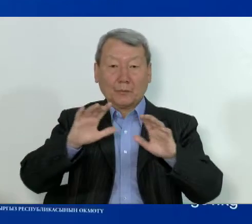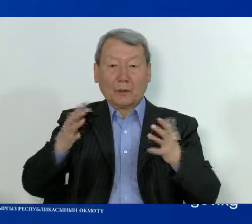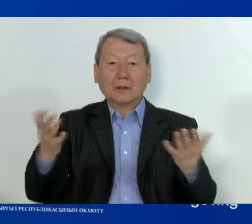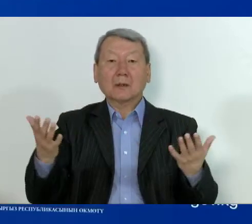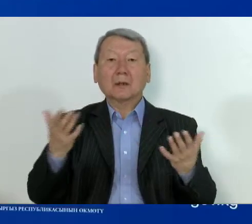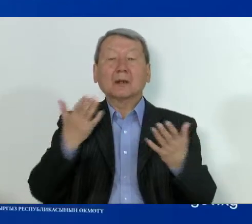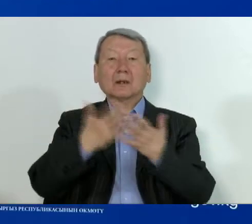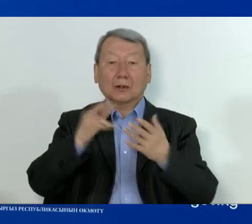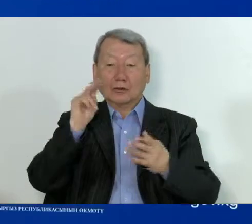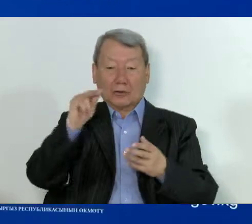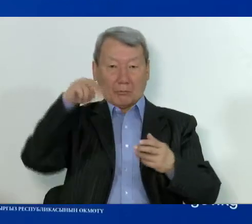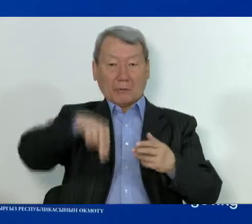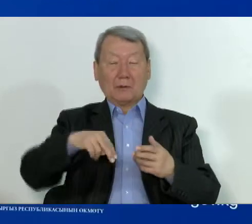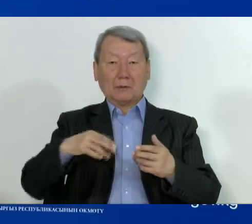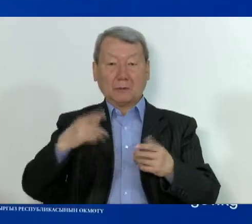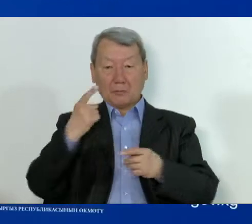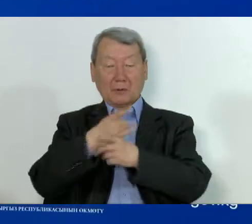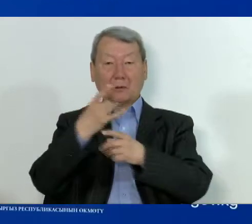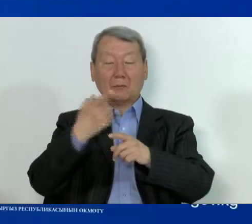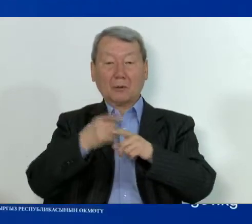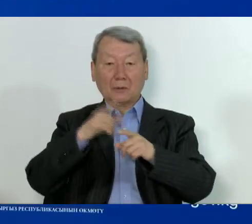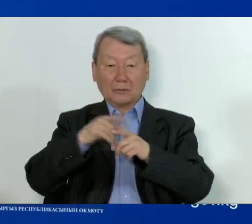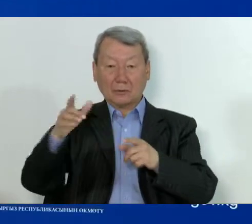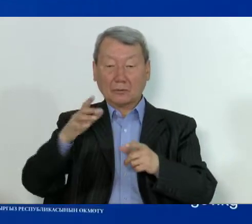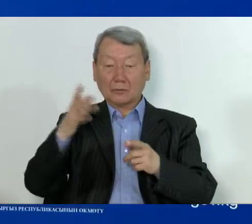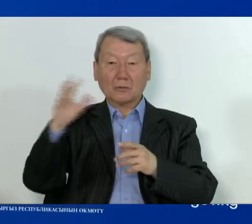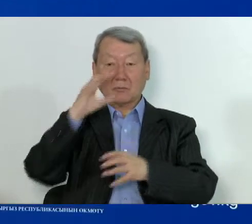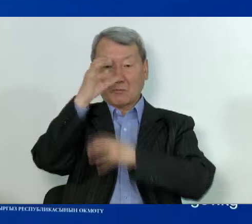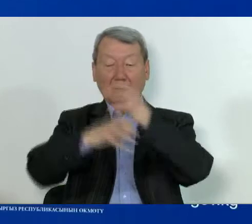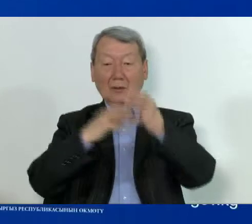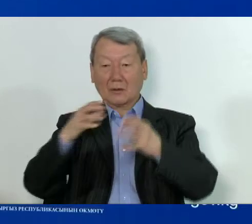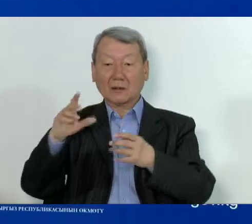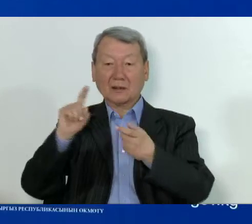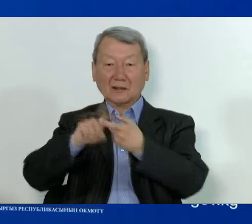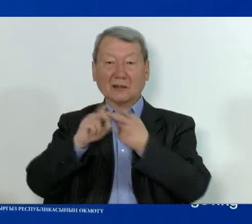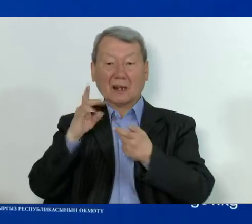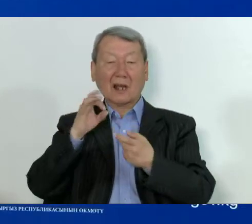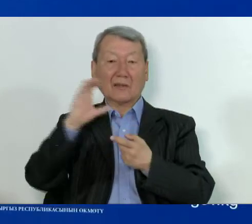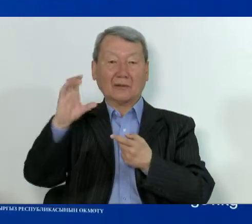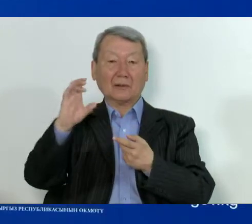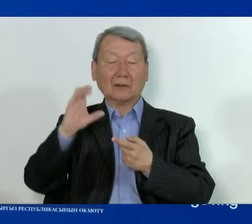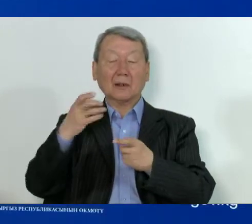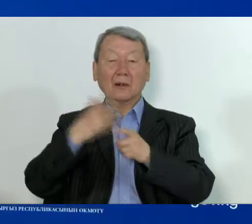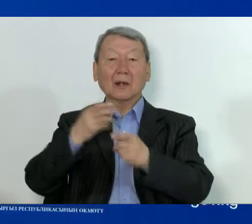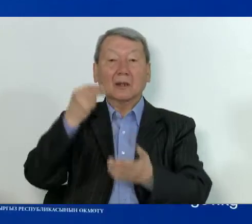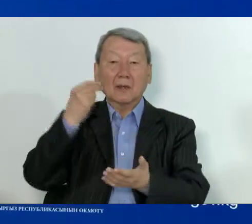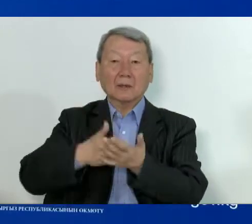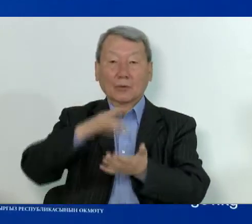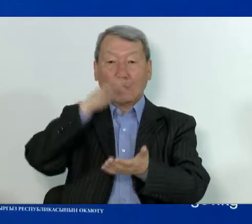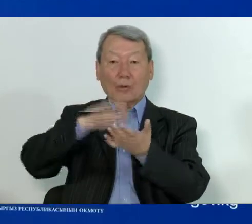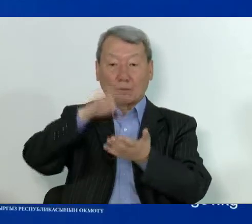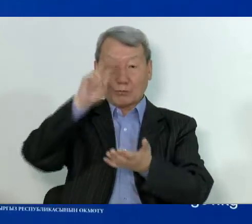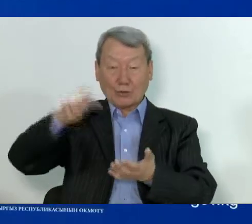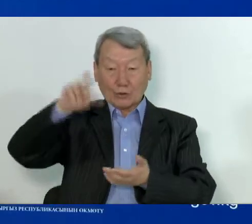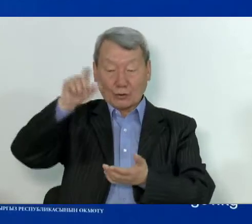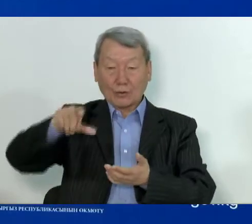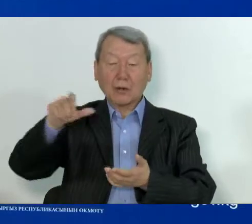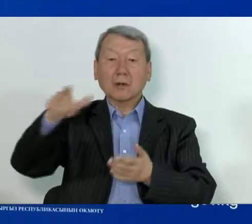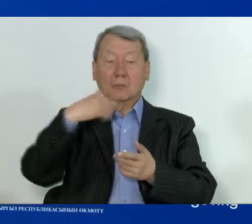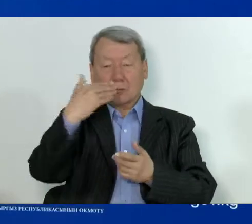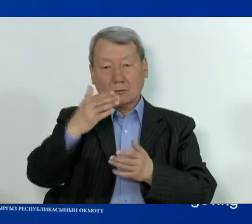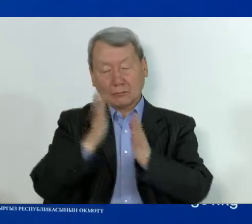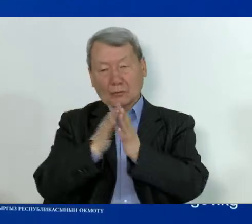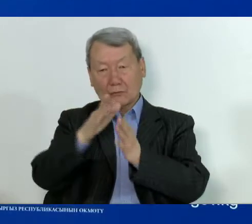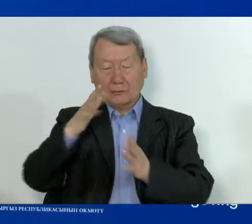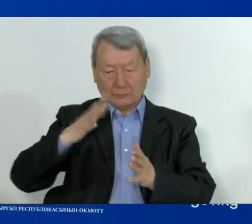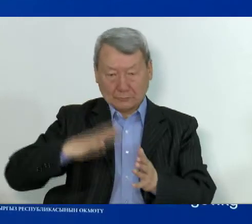в периоде чрезвычайного положения, введенного из-за мировой угрозы пандемии коронавирусной инфекции. Дорогие горожане, полагаюсь на вашу сознательность